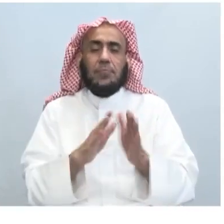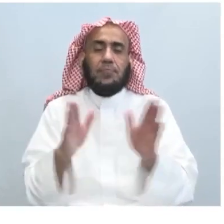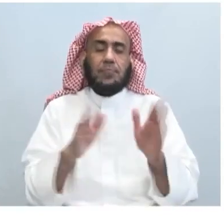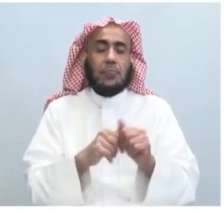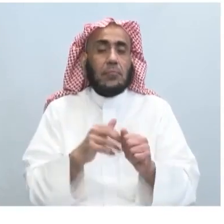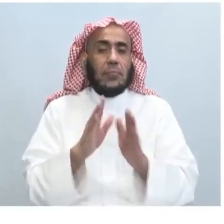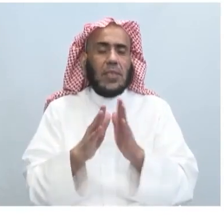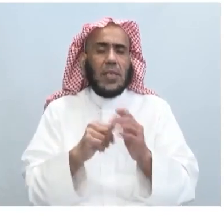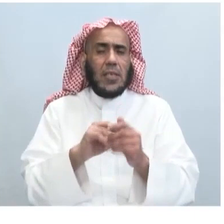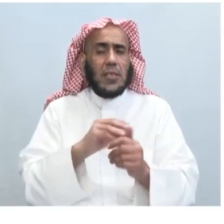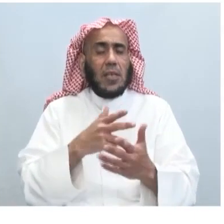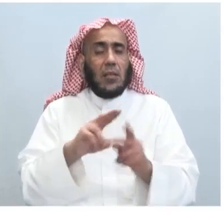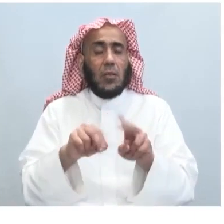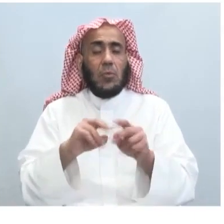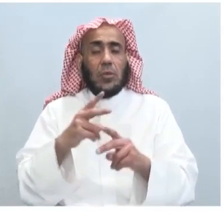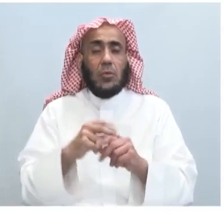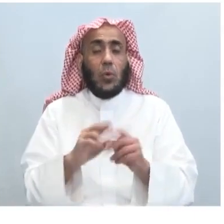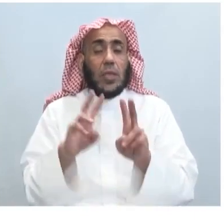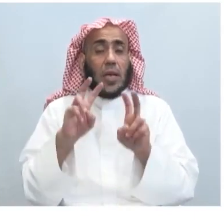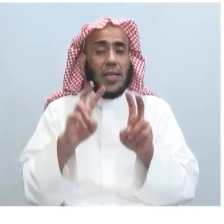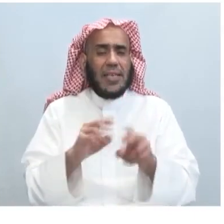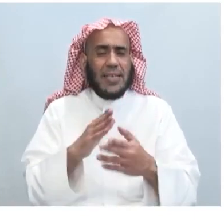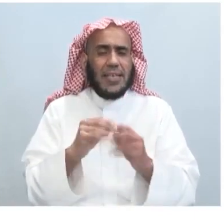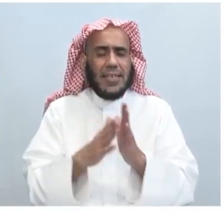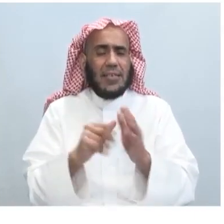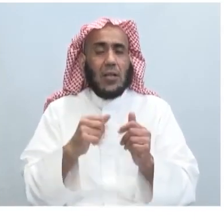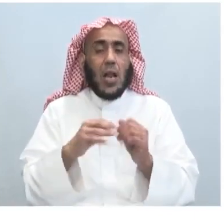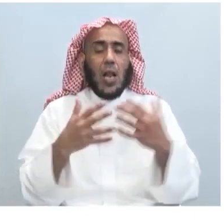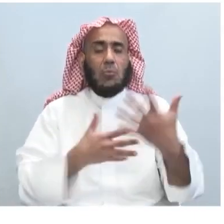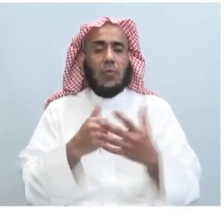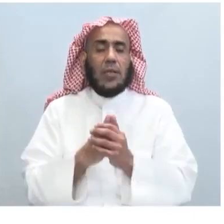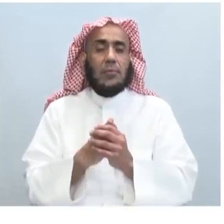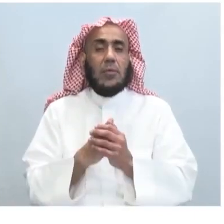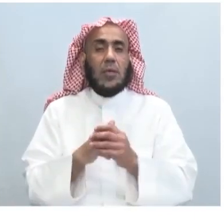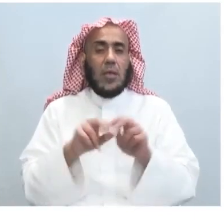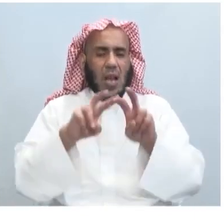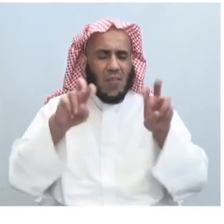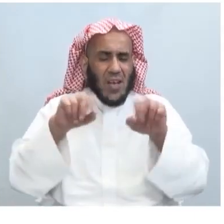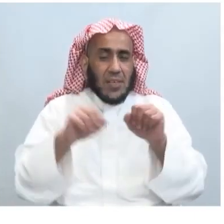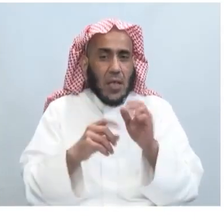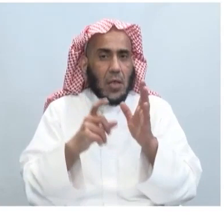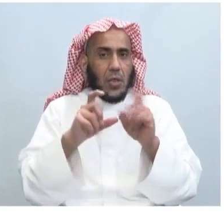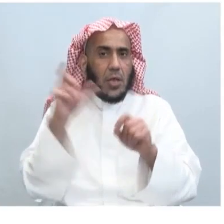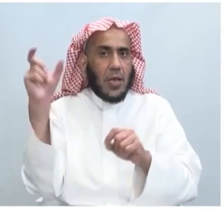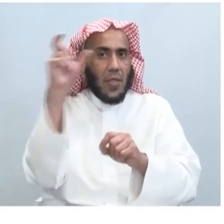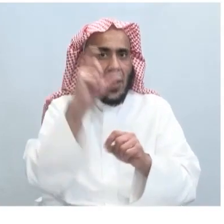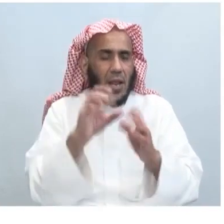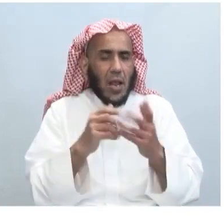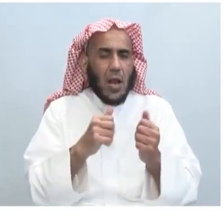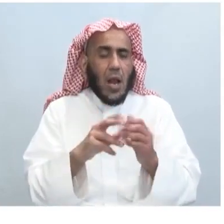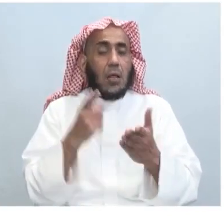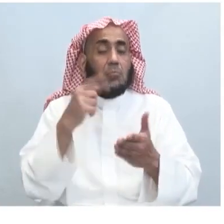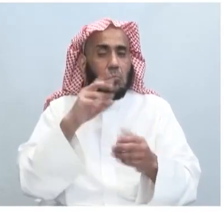الابتدائيه للنواتج وكذلك التراكيز الابتدائيه للمتفاعلات لفحص هذه النظريه تم